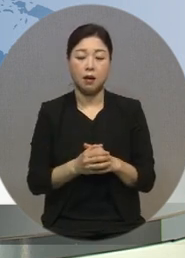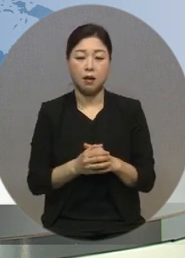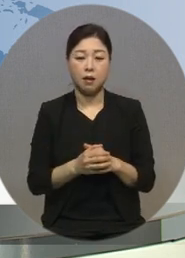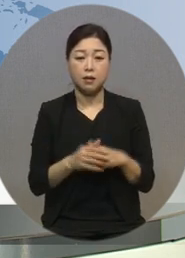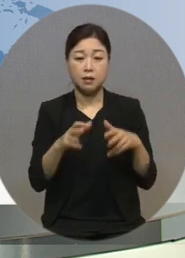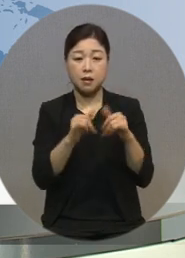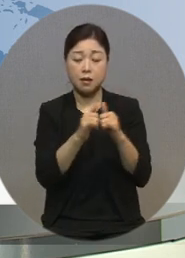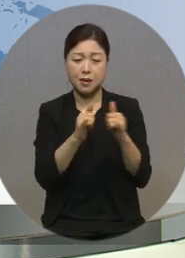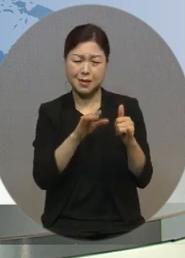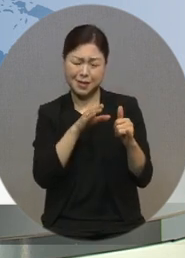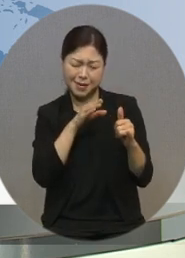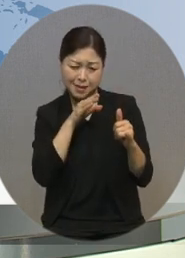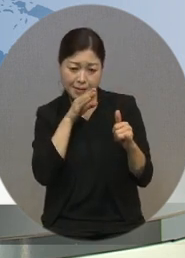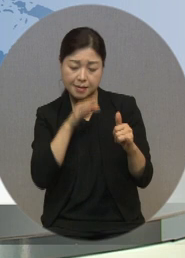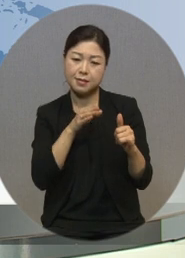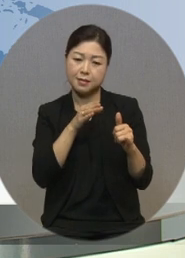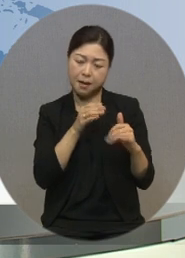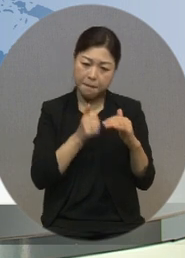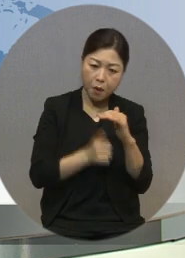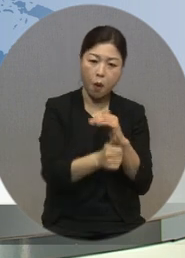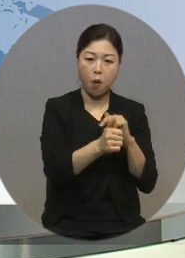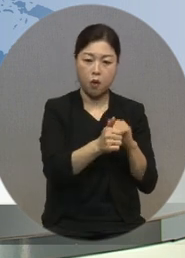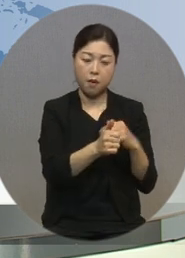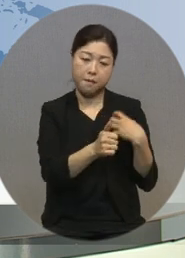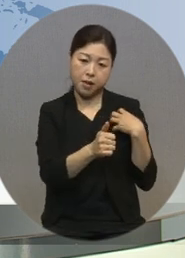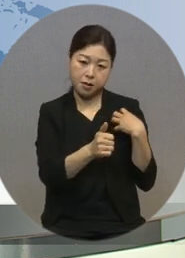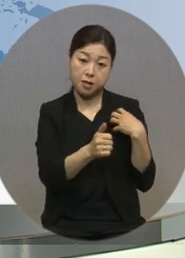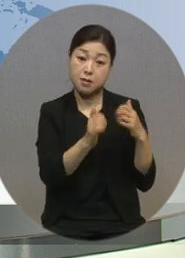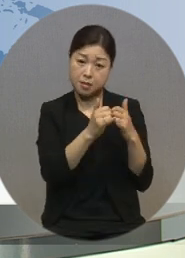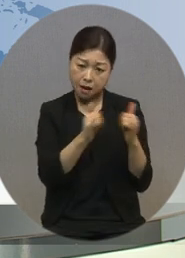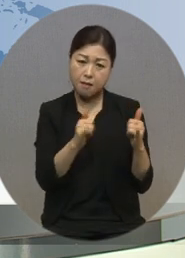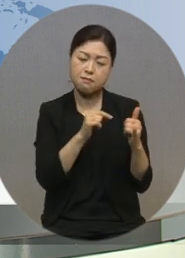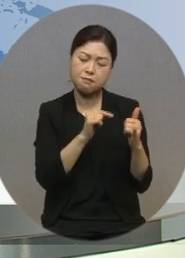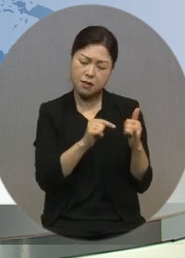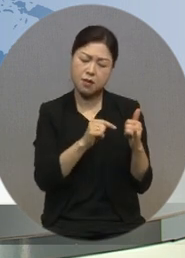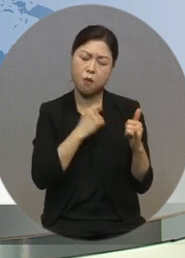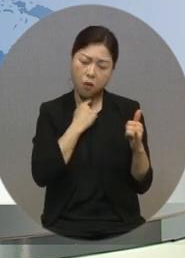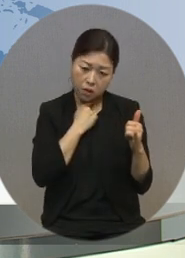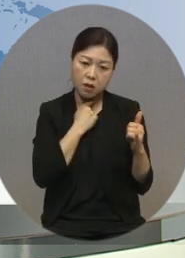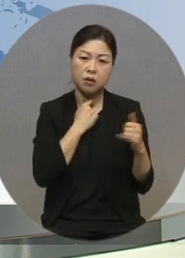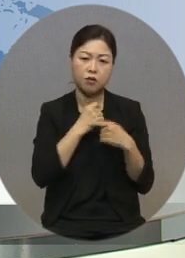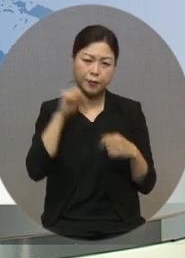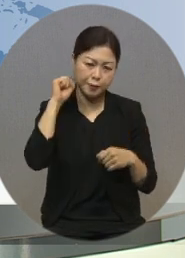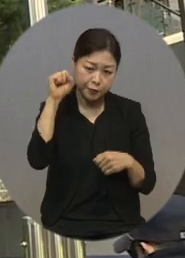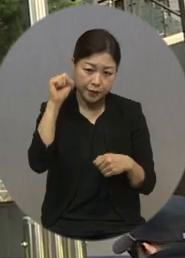수 있는 비례대표를 선출을 바라며 투쟁을 예고했습니다. 김은별 기자입니다.